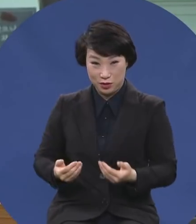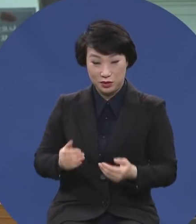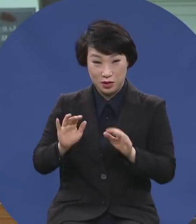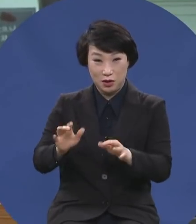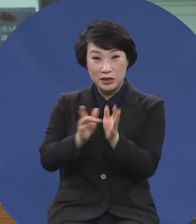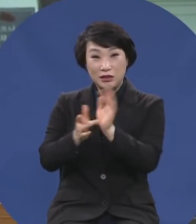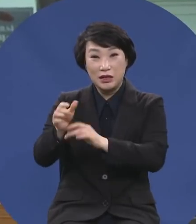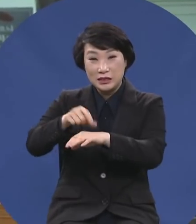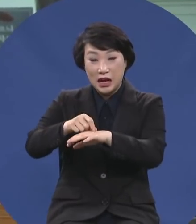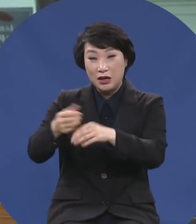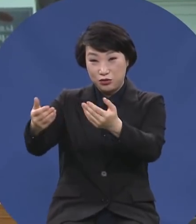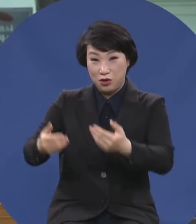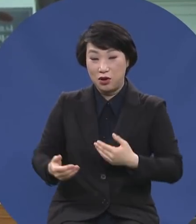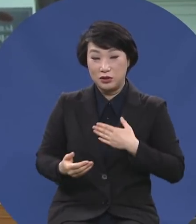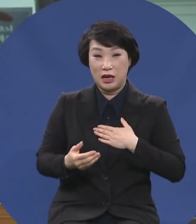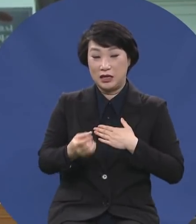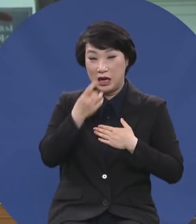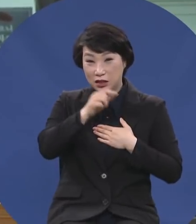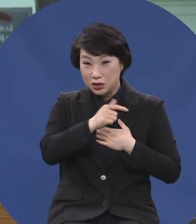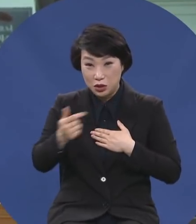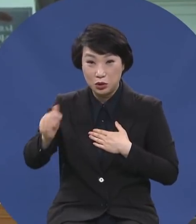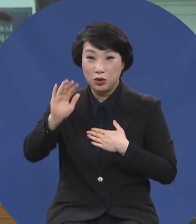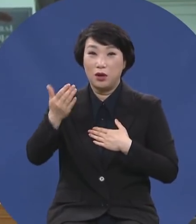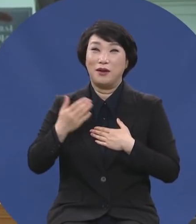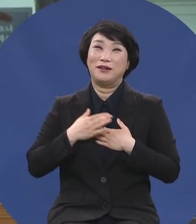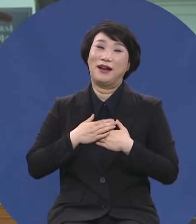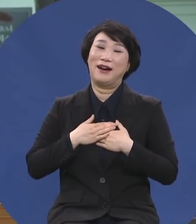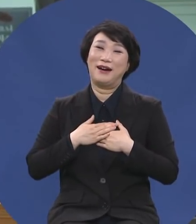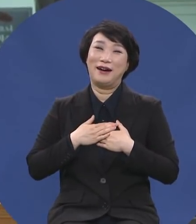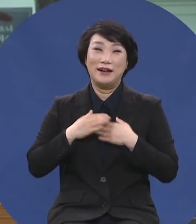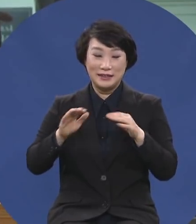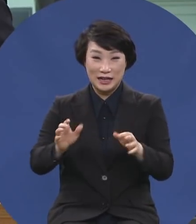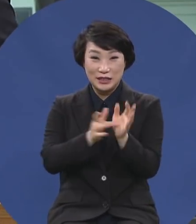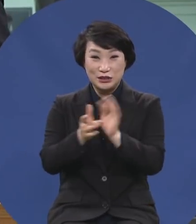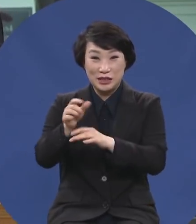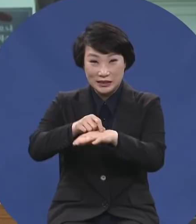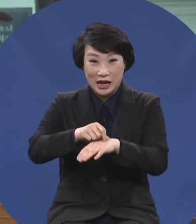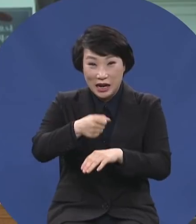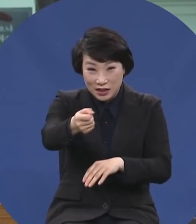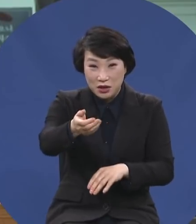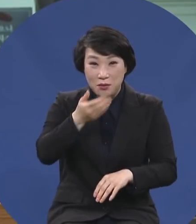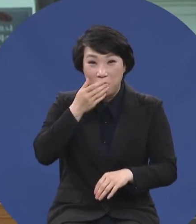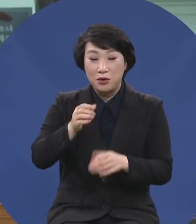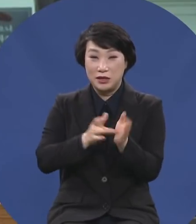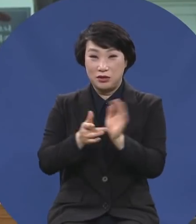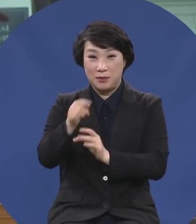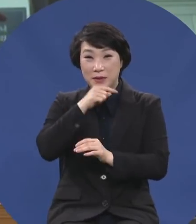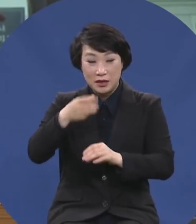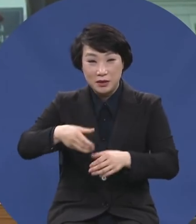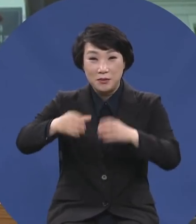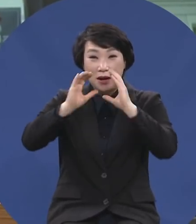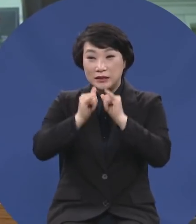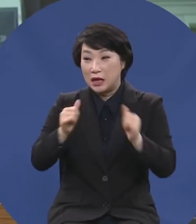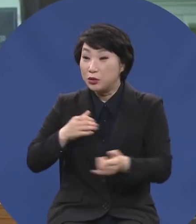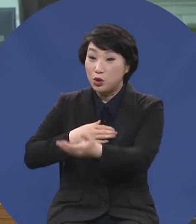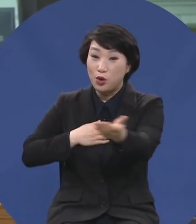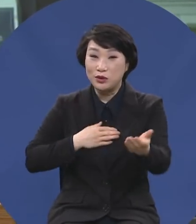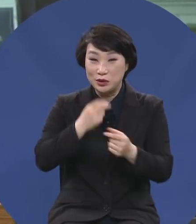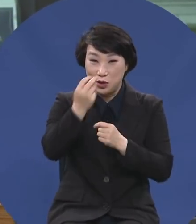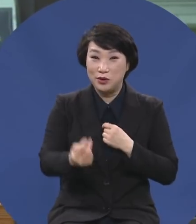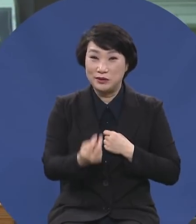그가 살을 먹게 해서 양식이 되게 하셨으니 내 살을 먹고 내 피를 마시는 자는